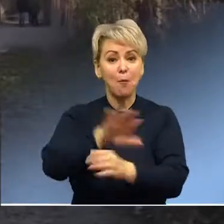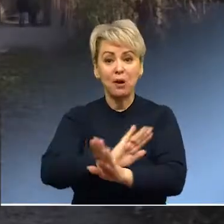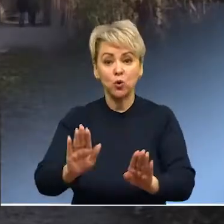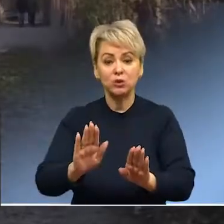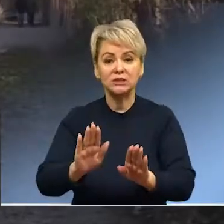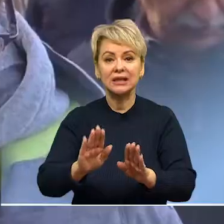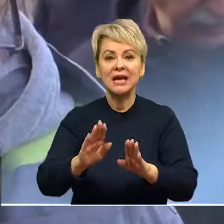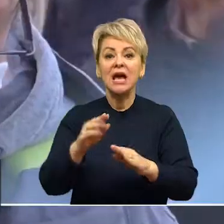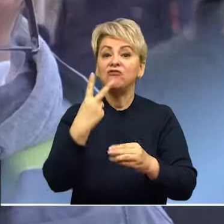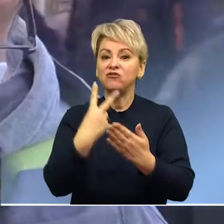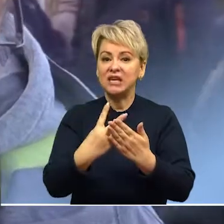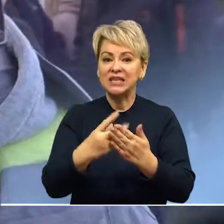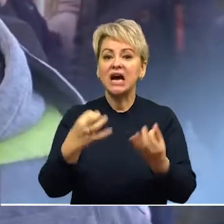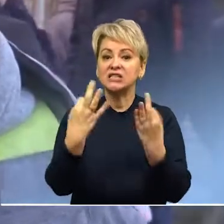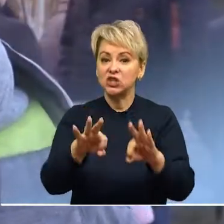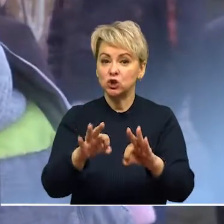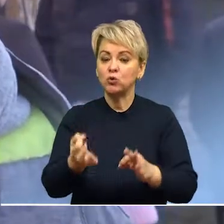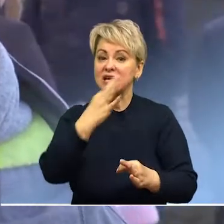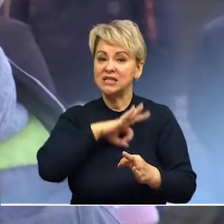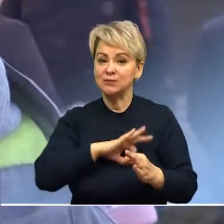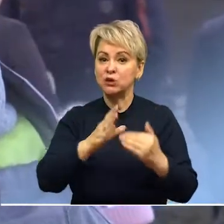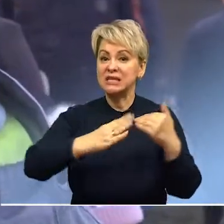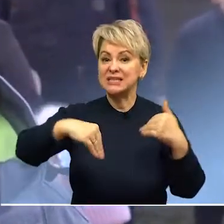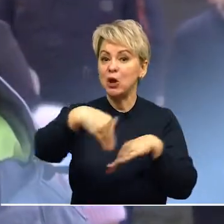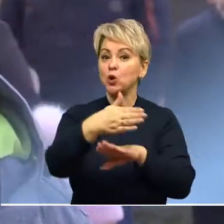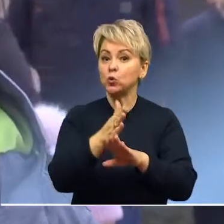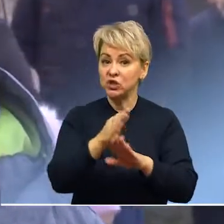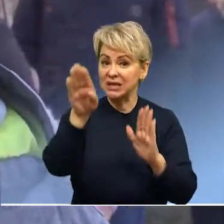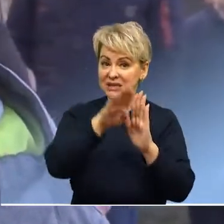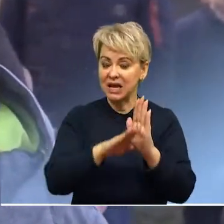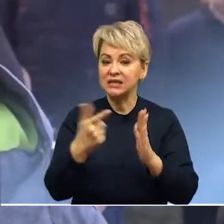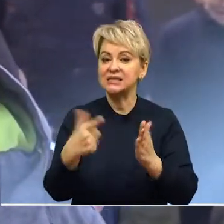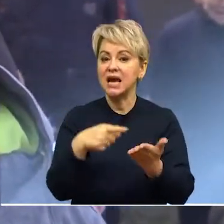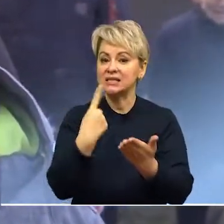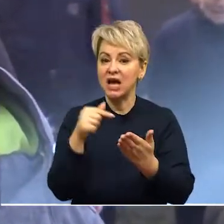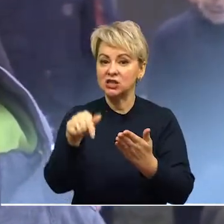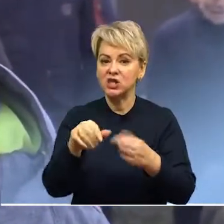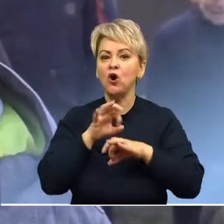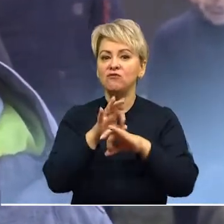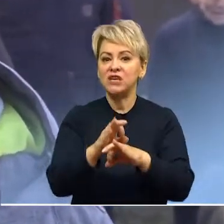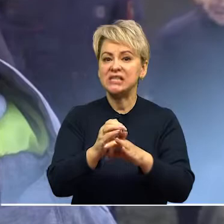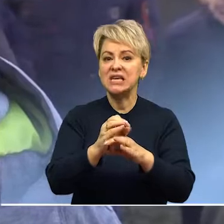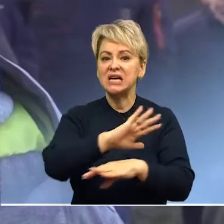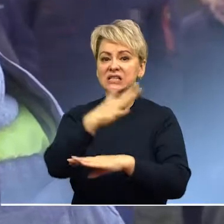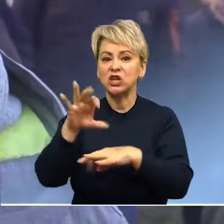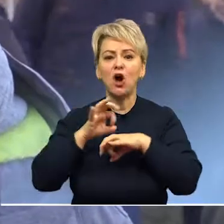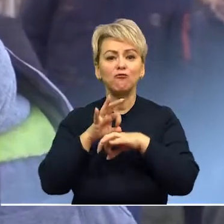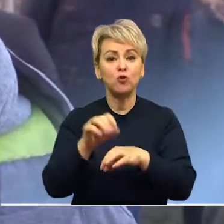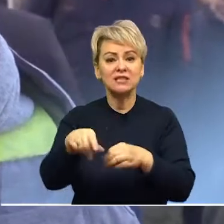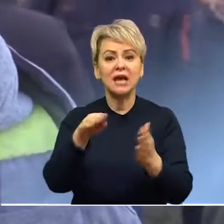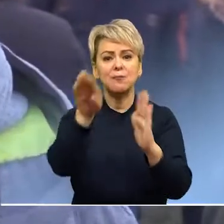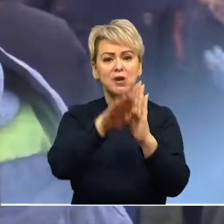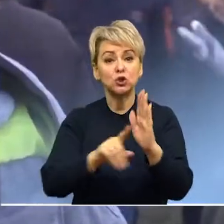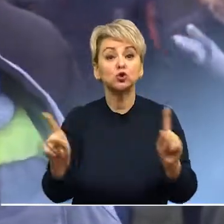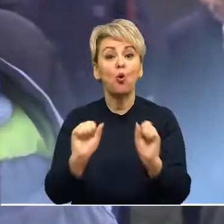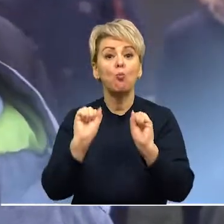категории. Классификатор видов разрешенного использования земельных участков, где сказано ведение садоводства, и на нем перечислено все, что